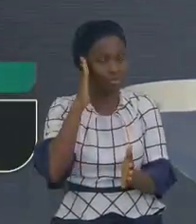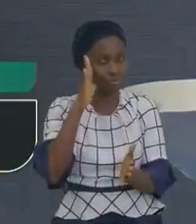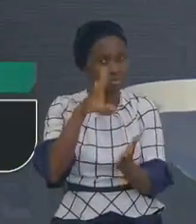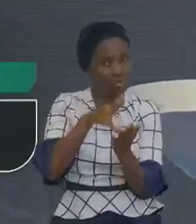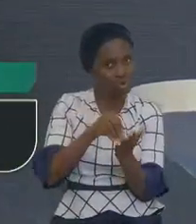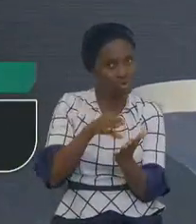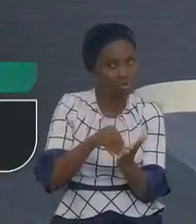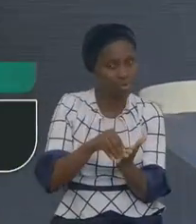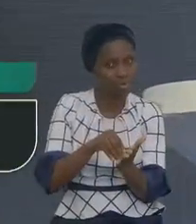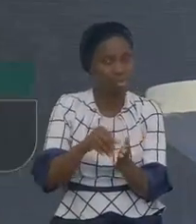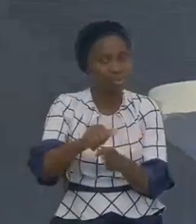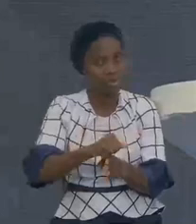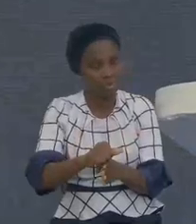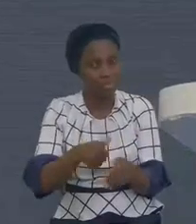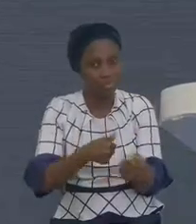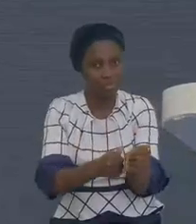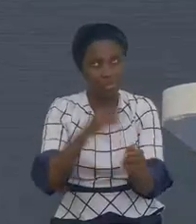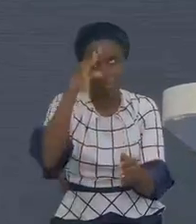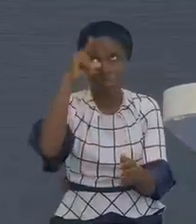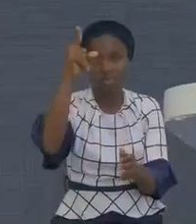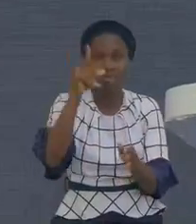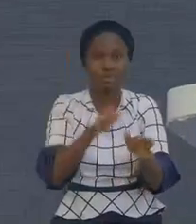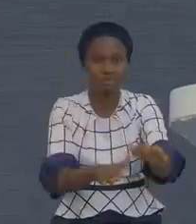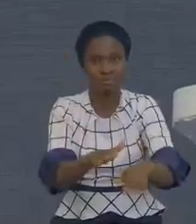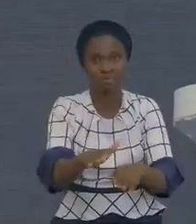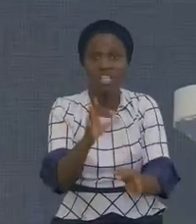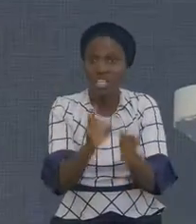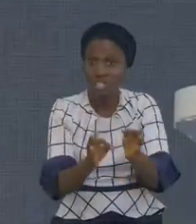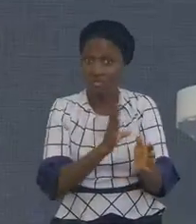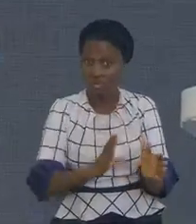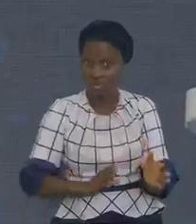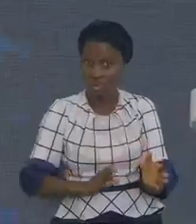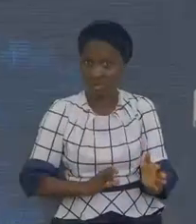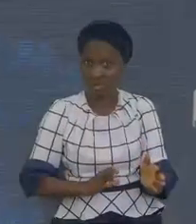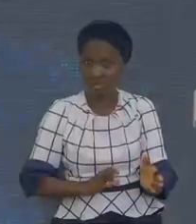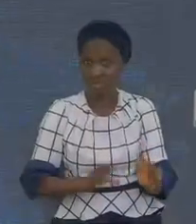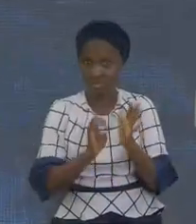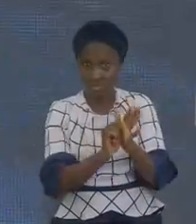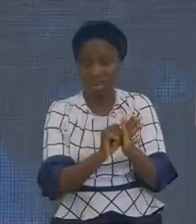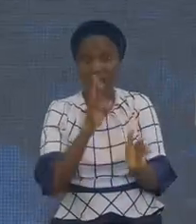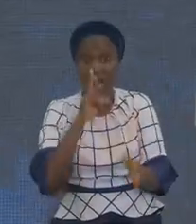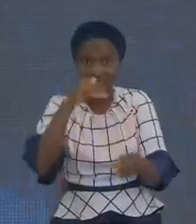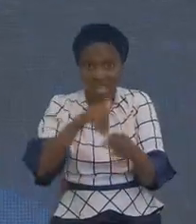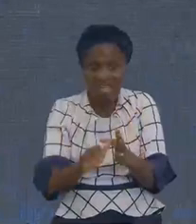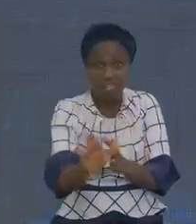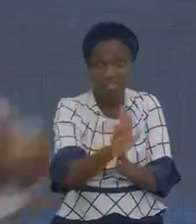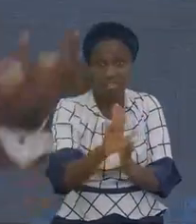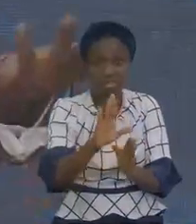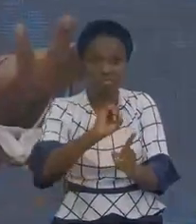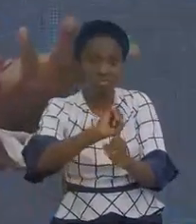Si Christ était dans ta situation aujourd'hui, quel chemin va-t-il suivre? Quel pas doit-il